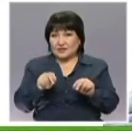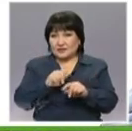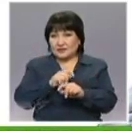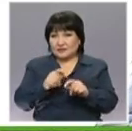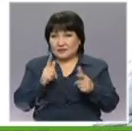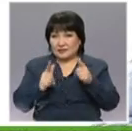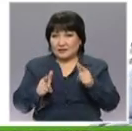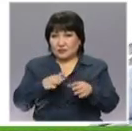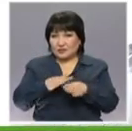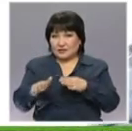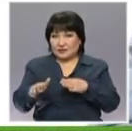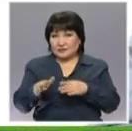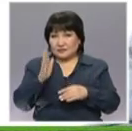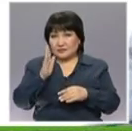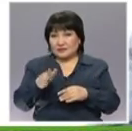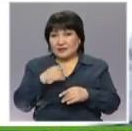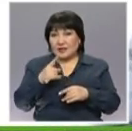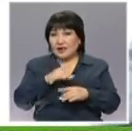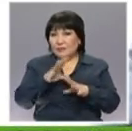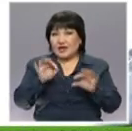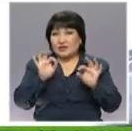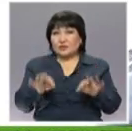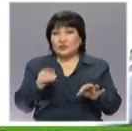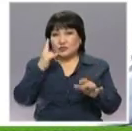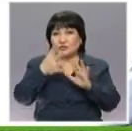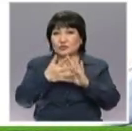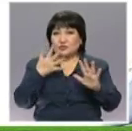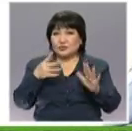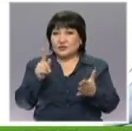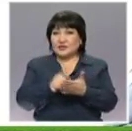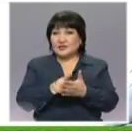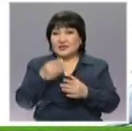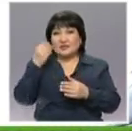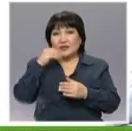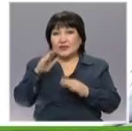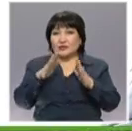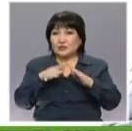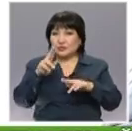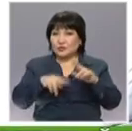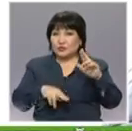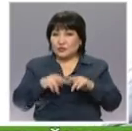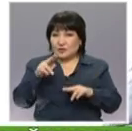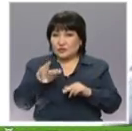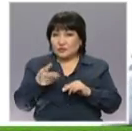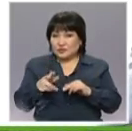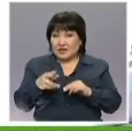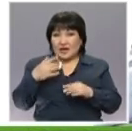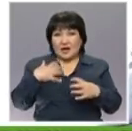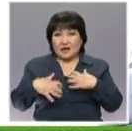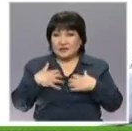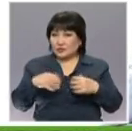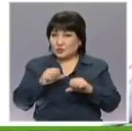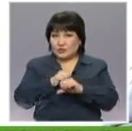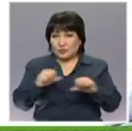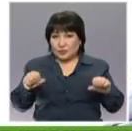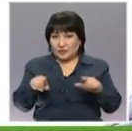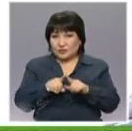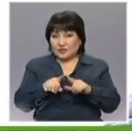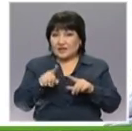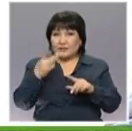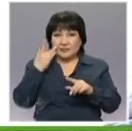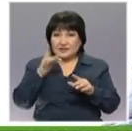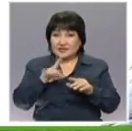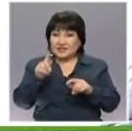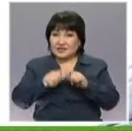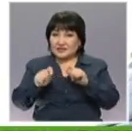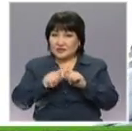что для постройки качественного... Бәрі дұрыс түсінуі тиіс. Сапалы тұрғын үй салып шығу үшін асығуға әсте болмайды. Оны үнемі тексеріп зерттеп отыруға жет.